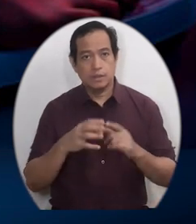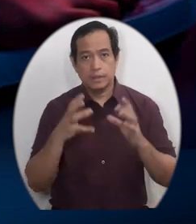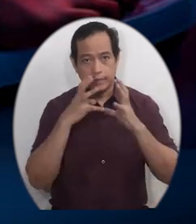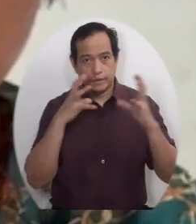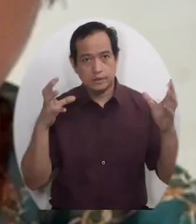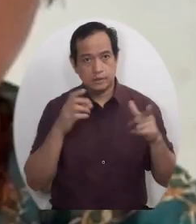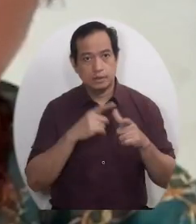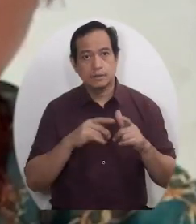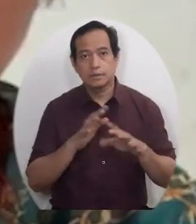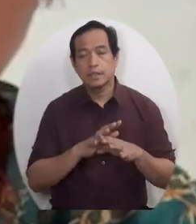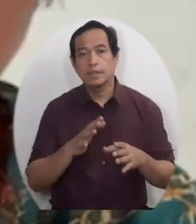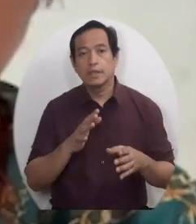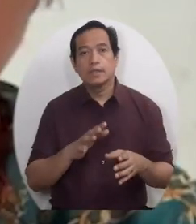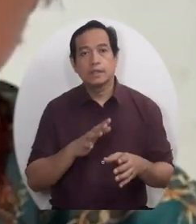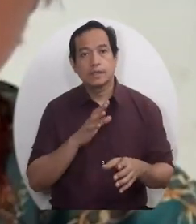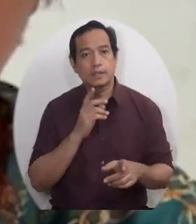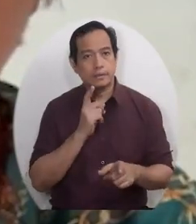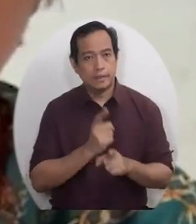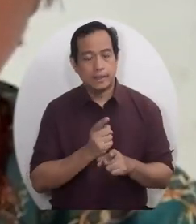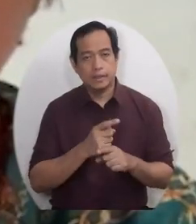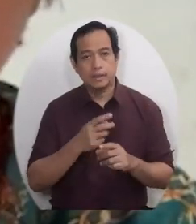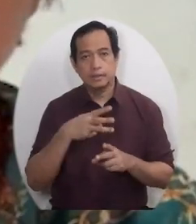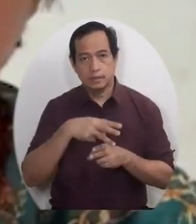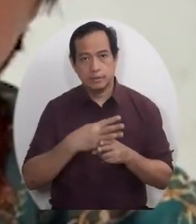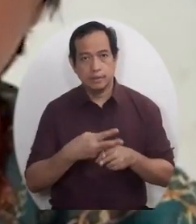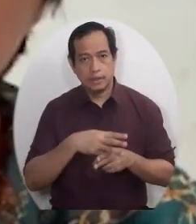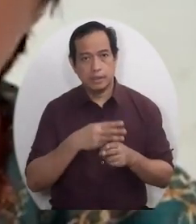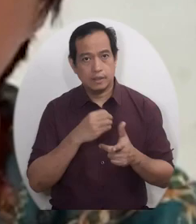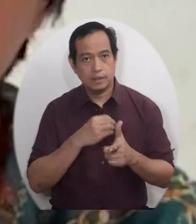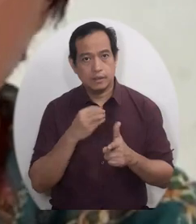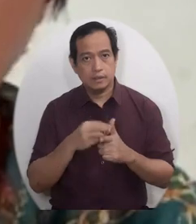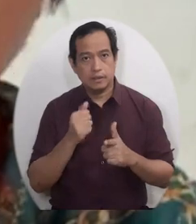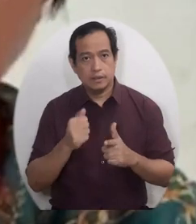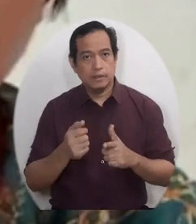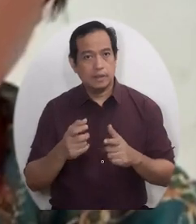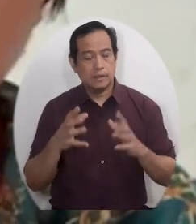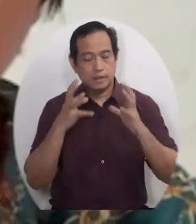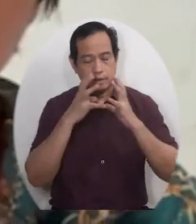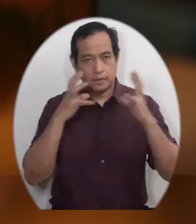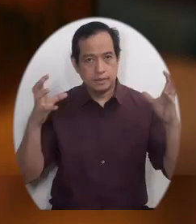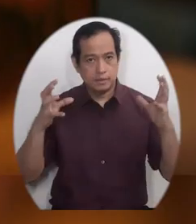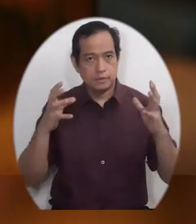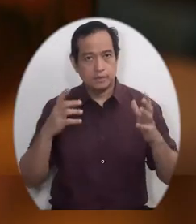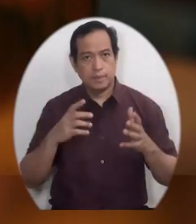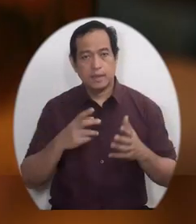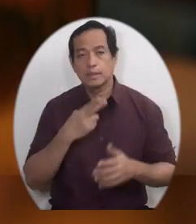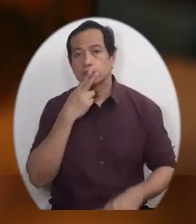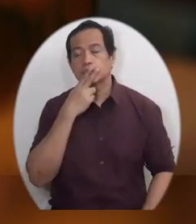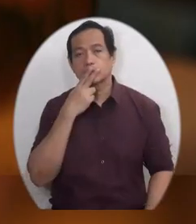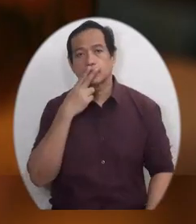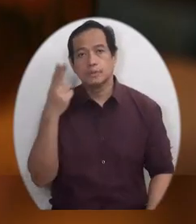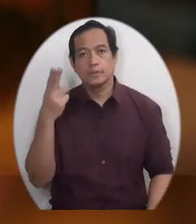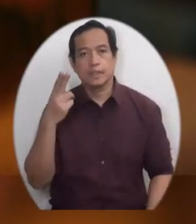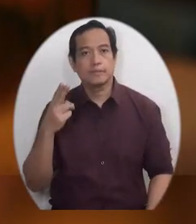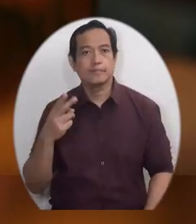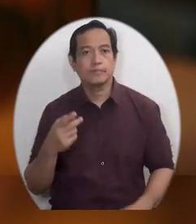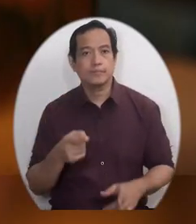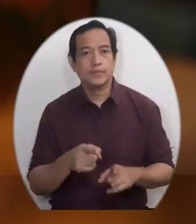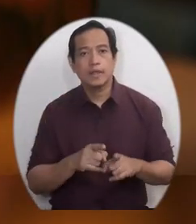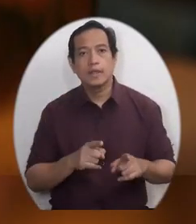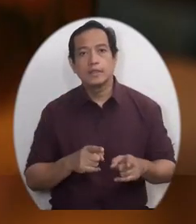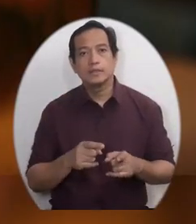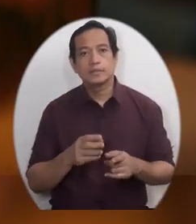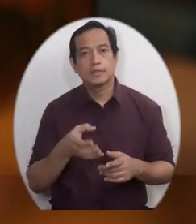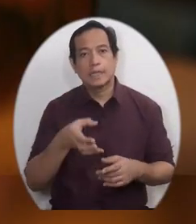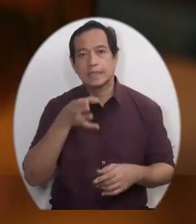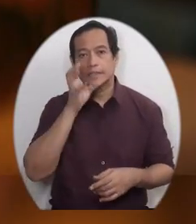tamang timbang at mas pwedeng katabaan. Smoking,